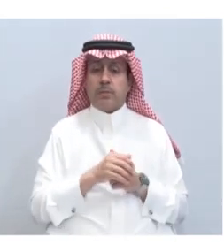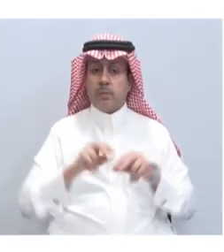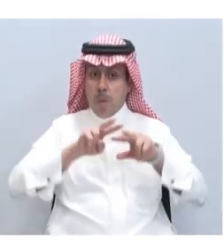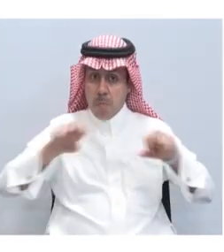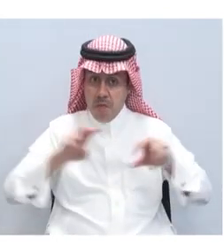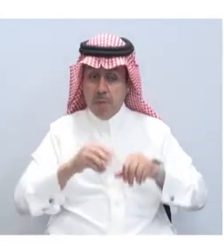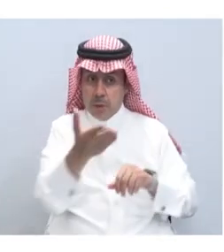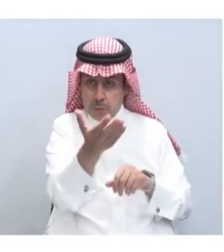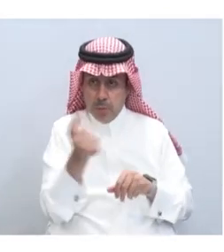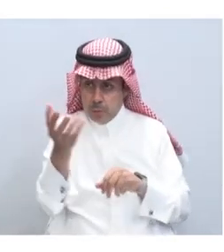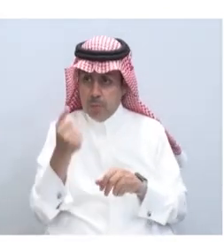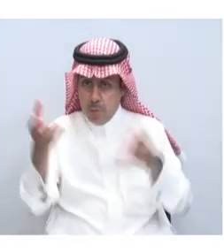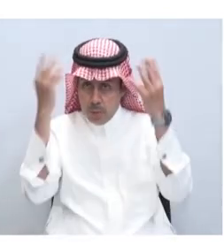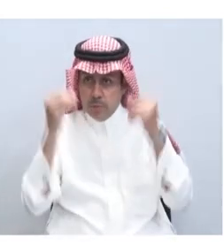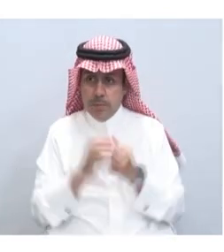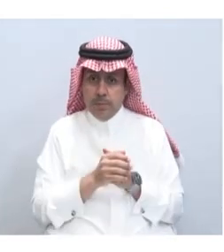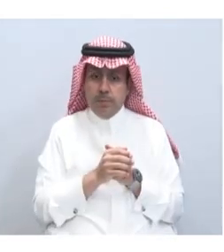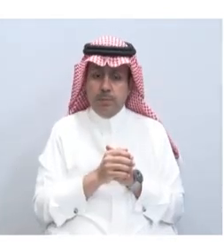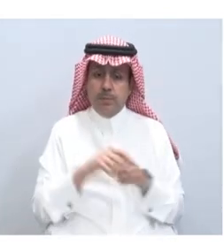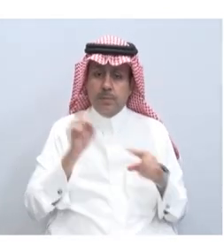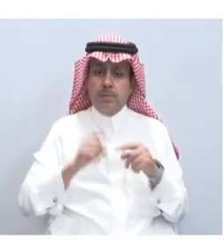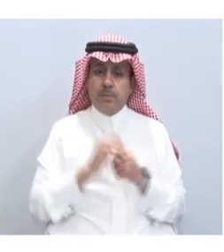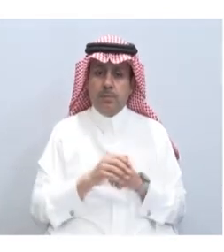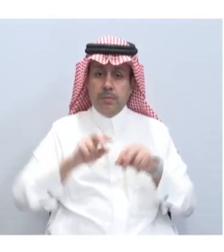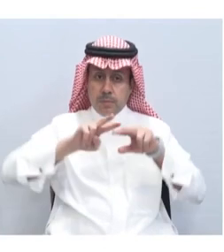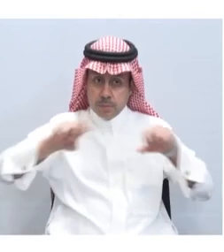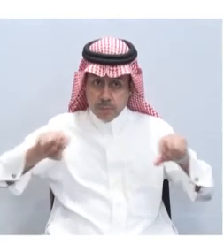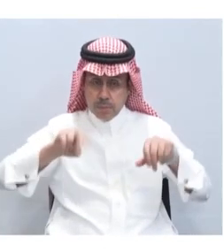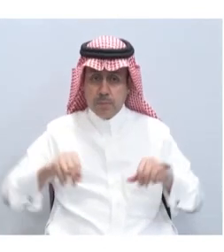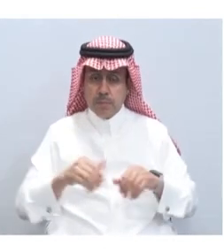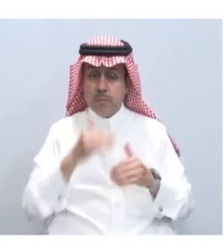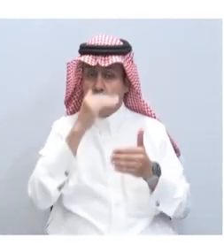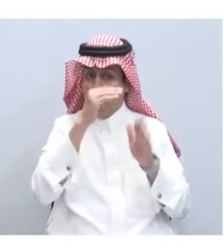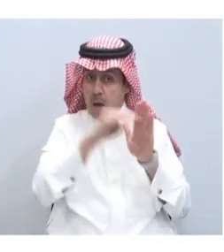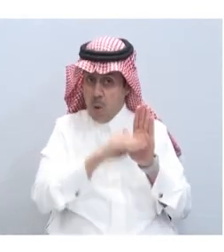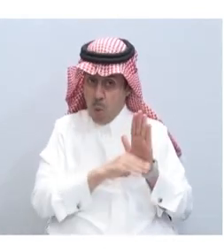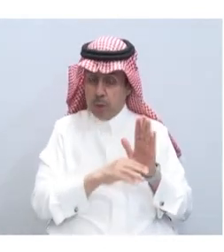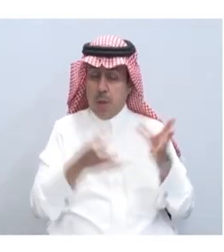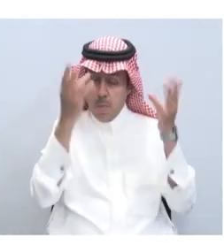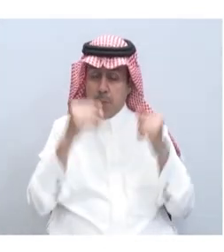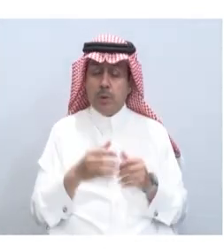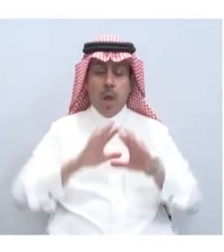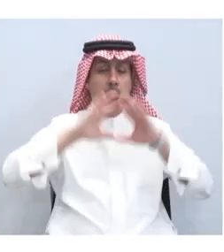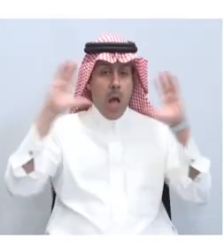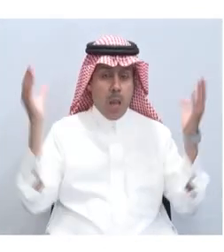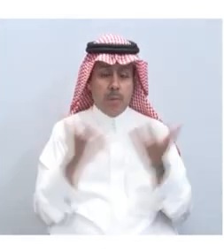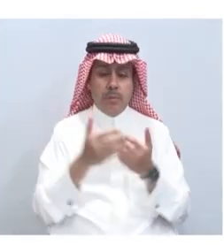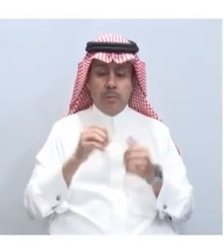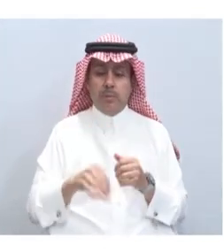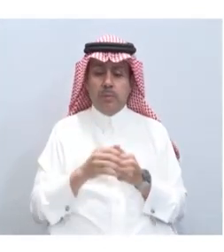واسترجاع المعلومات المطلوبه كما يمكن البحث في قواعد المعلومات المحليه والعالميه